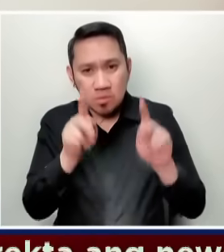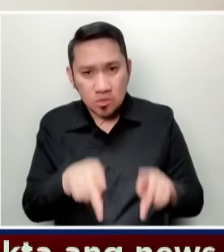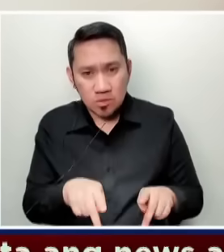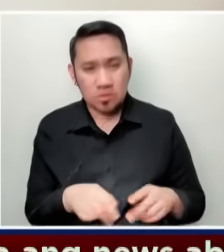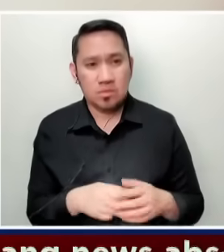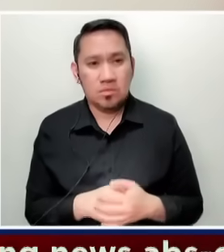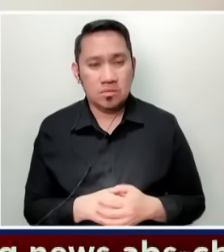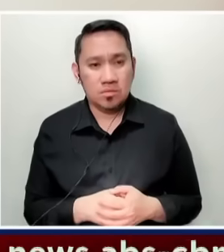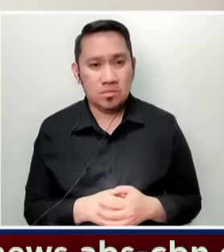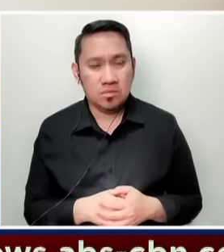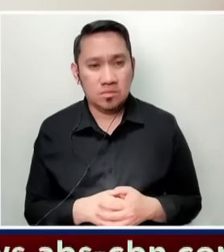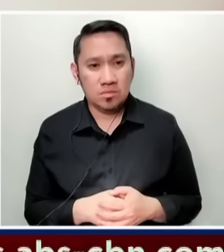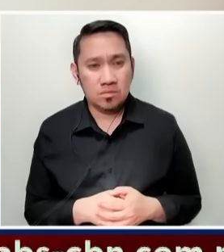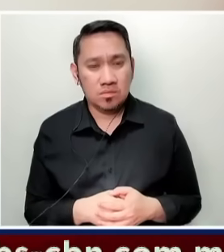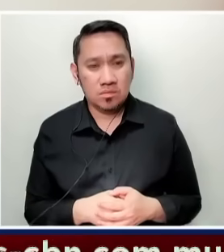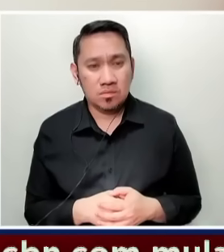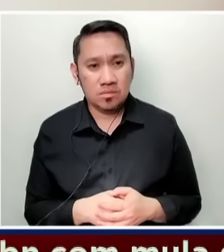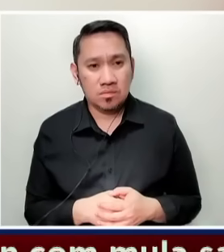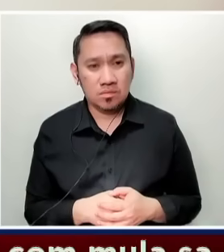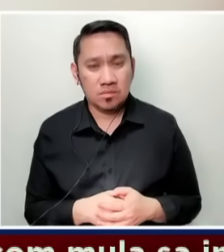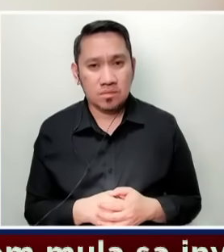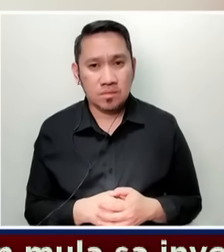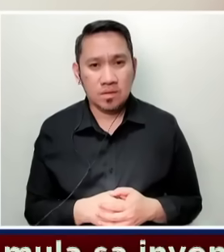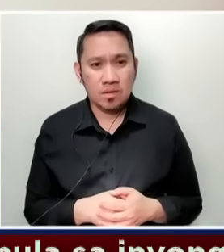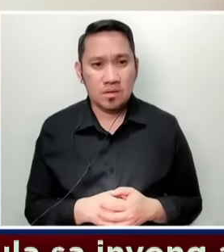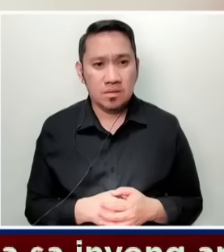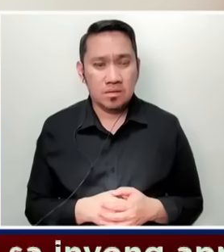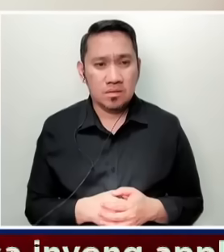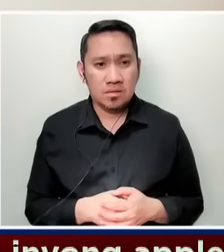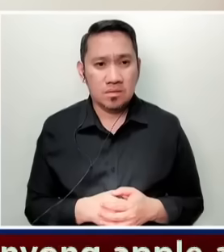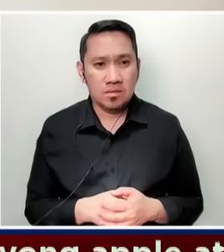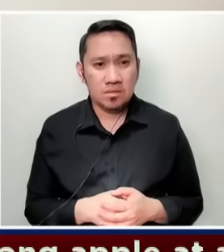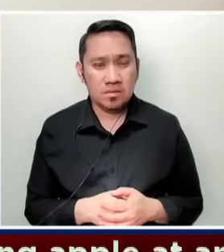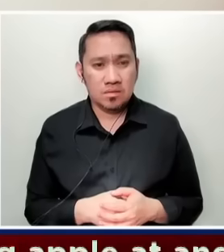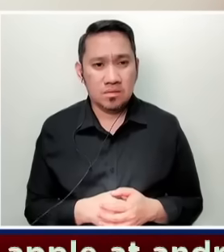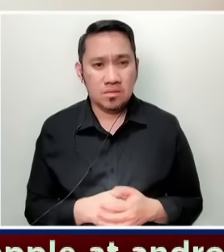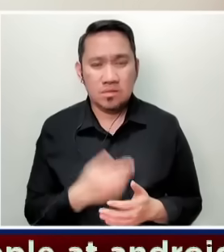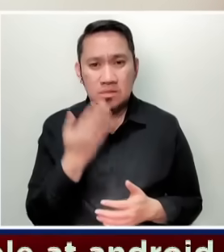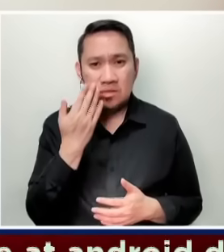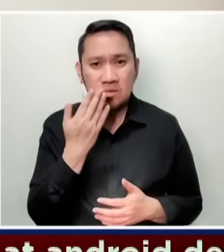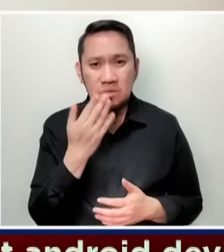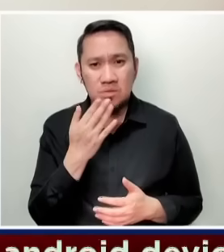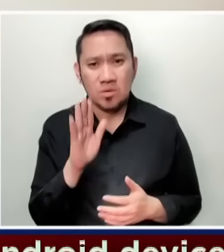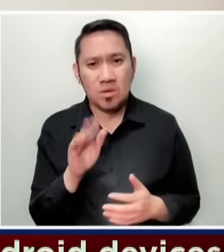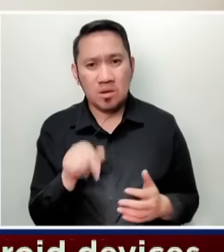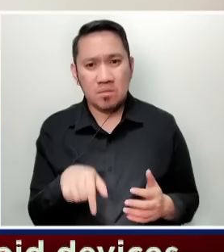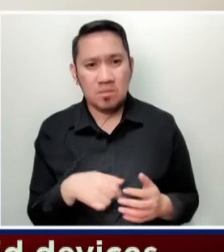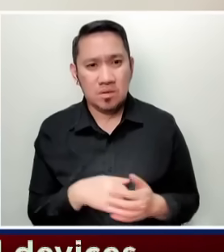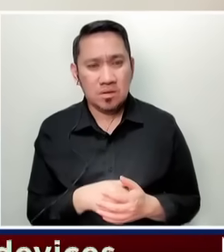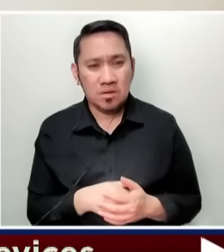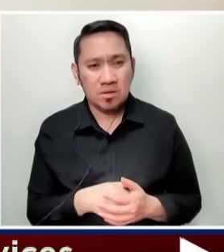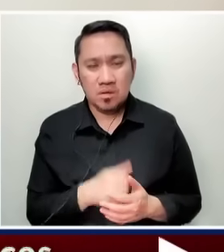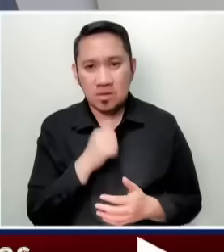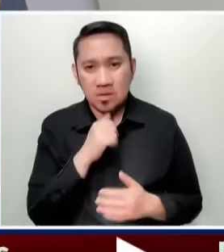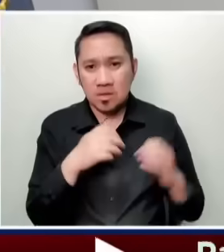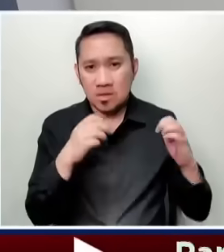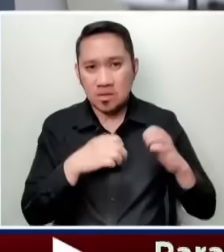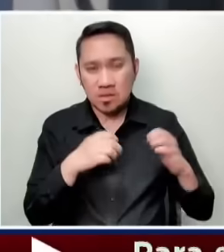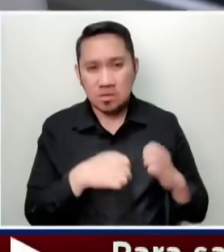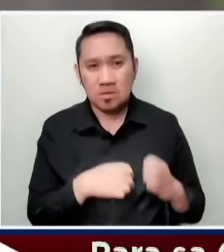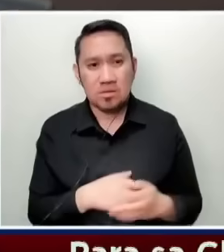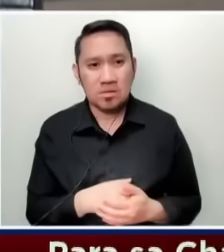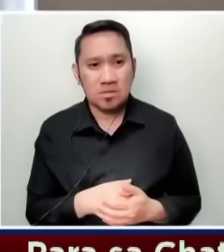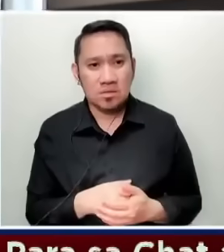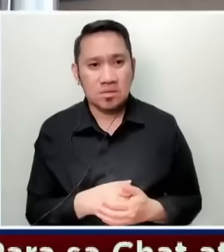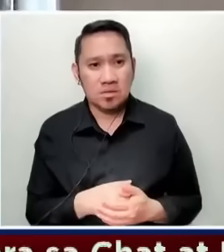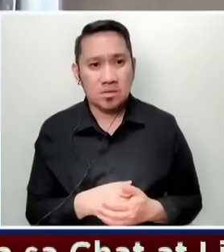yung talagang tumama. Hindi ko po kasalanan, hindi ko po talaga in-expect na tatama pala doon.